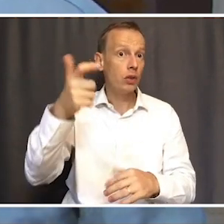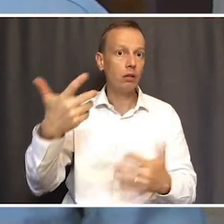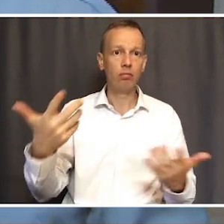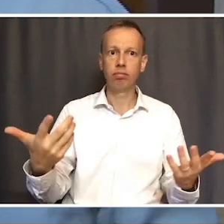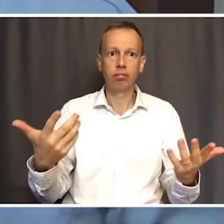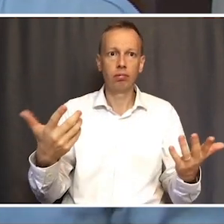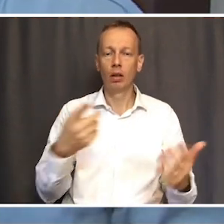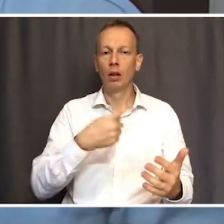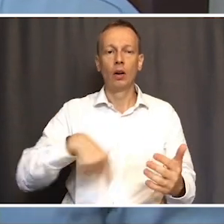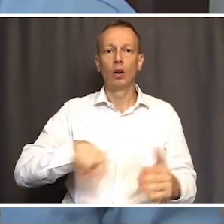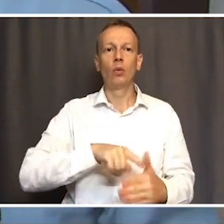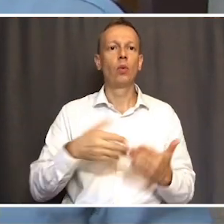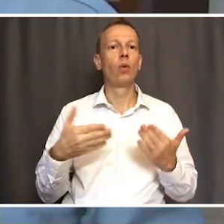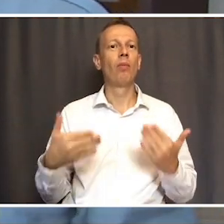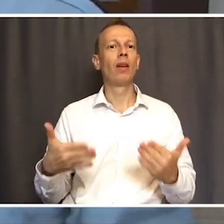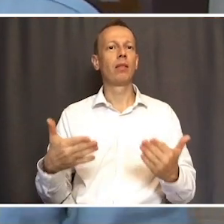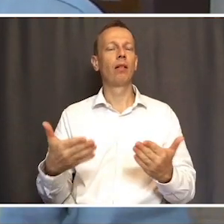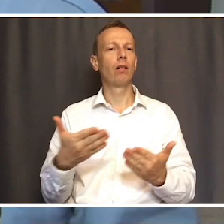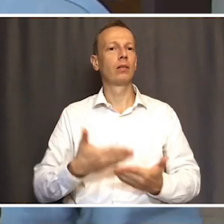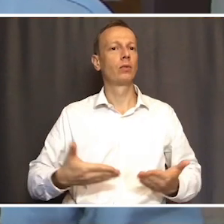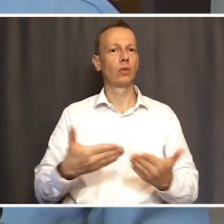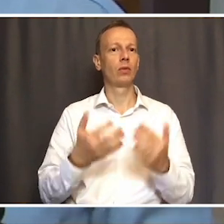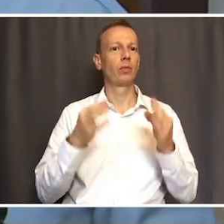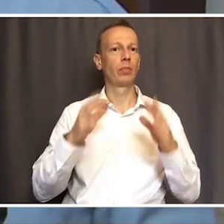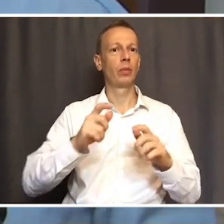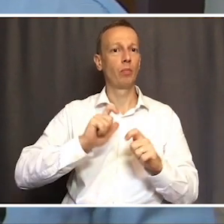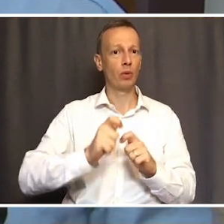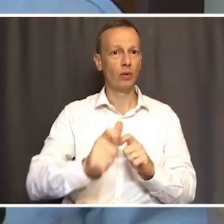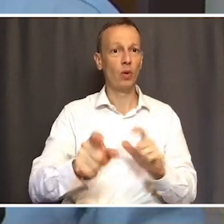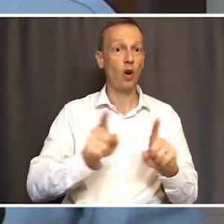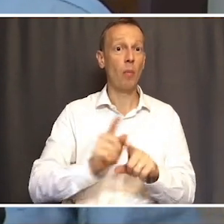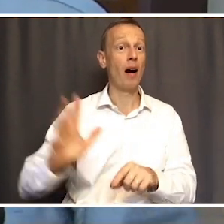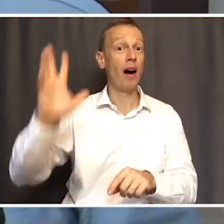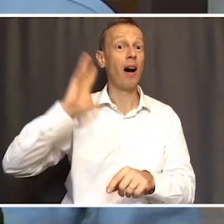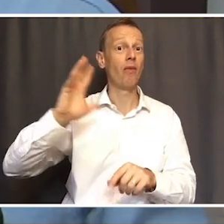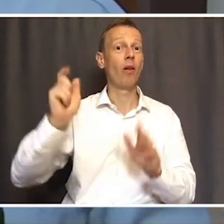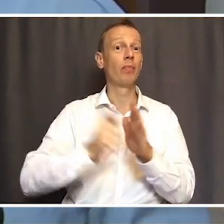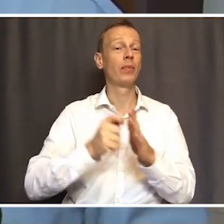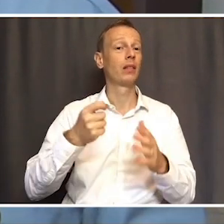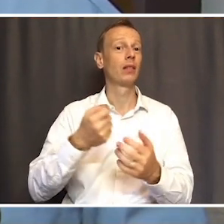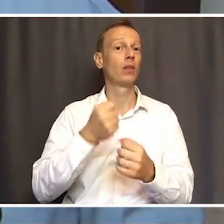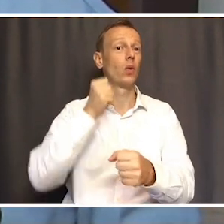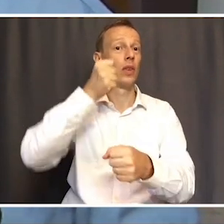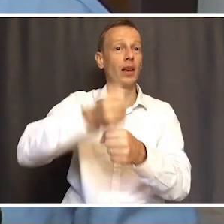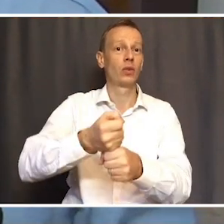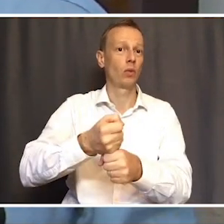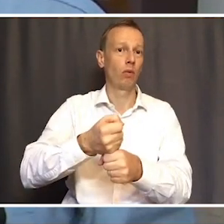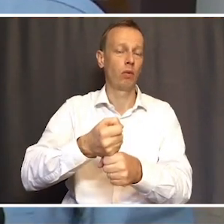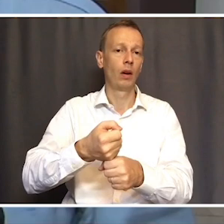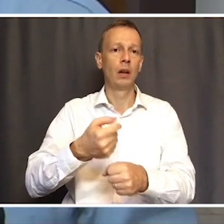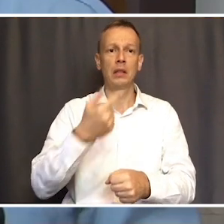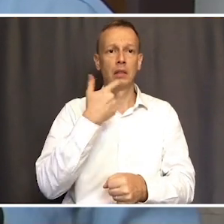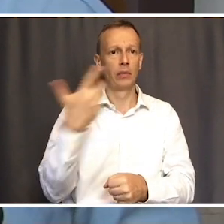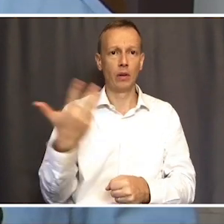bon sens, puisque nous sommes rigoureusement revenus à l'état procédural d'avant la condamnation au